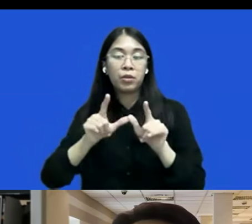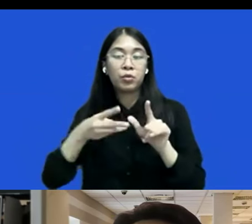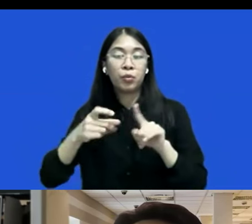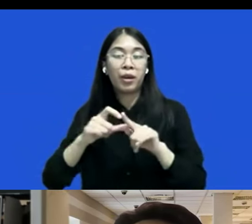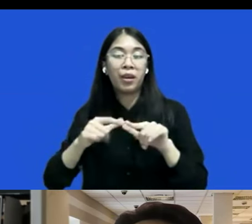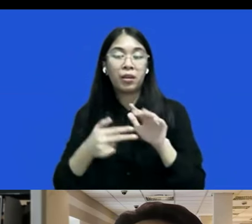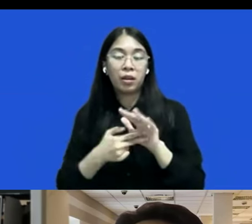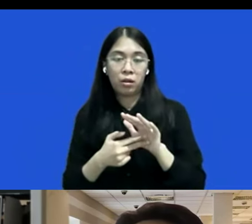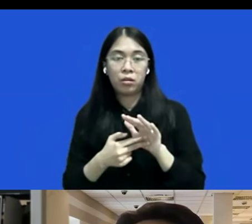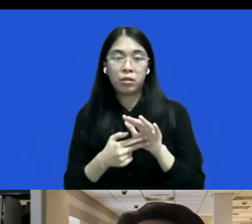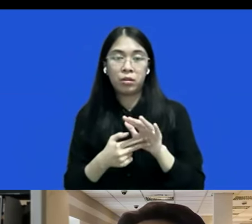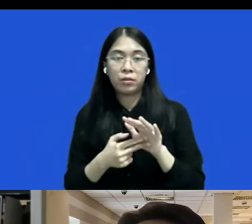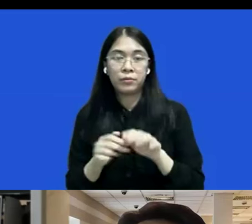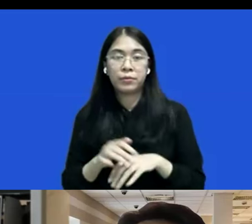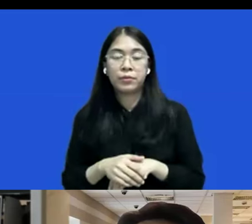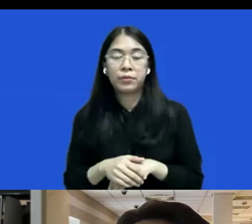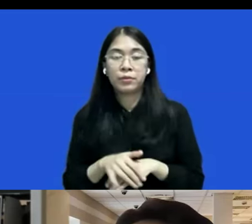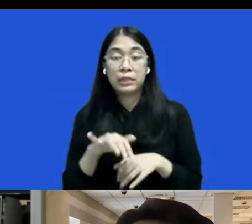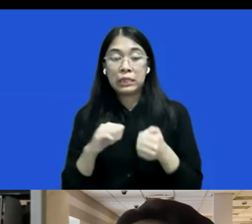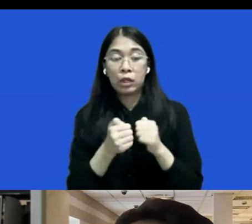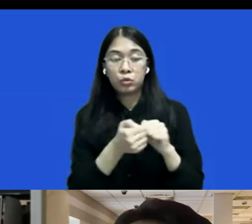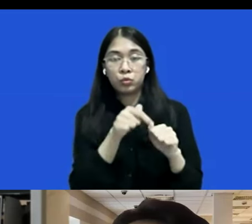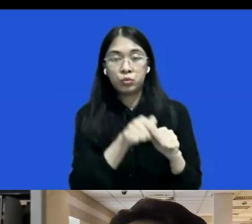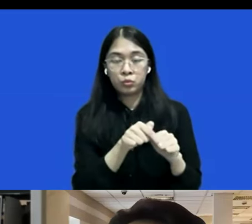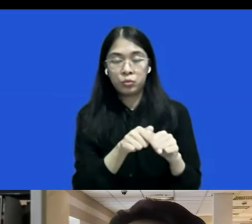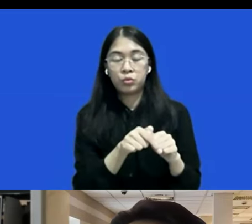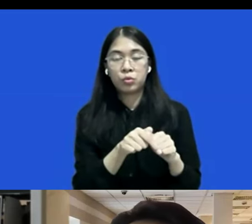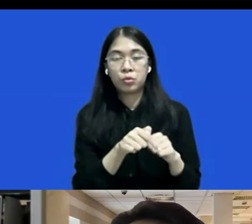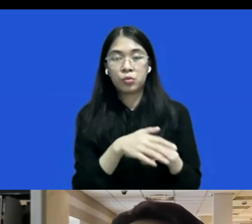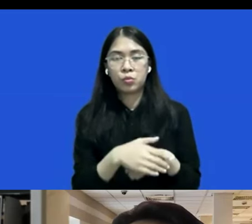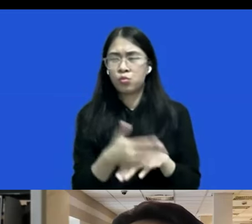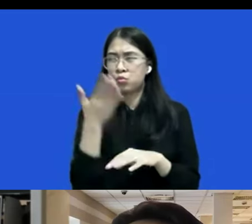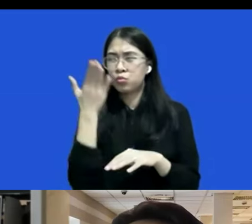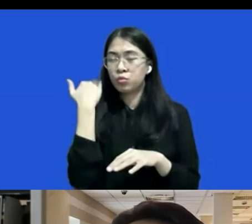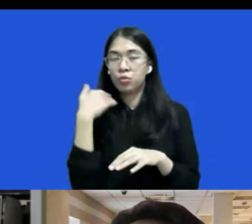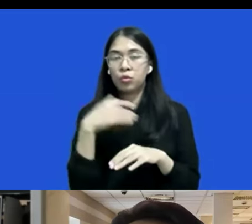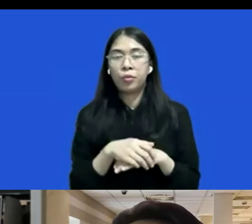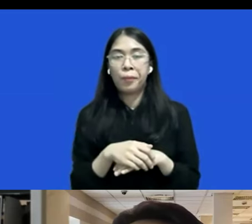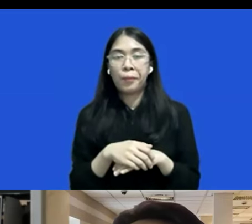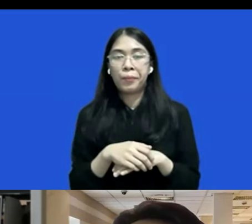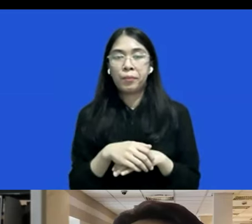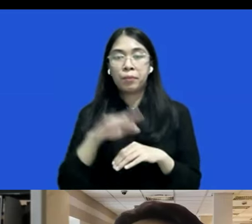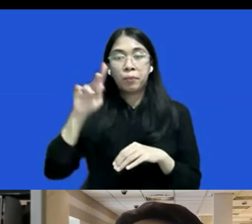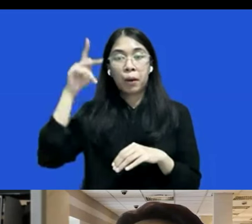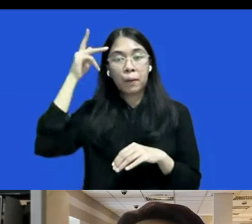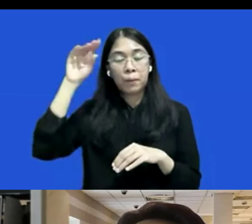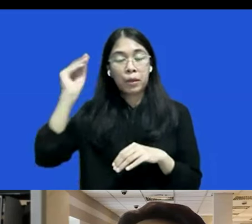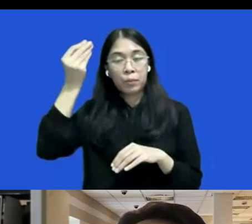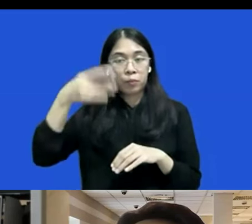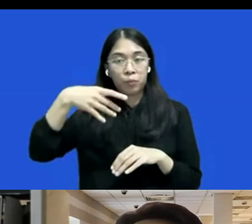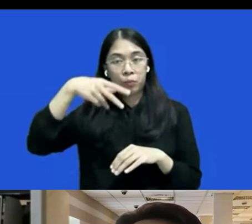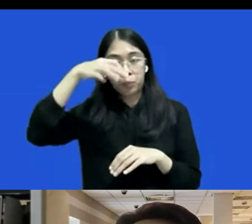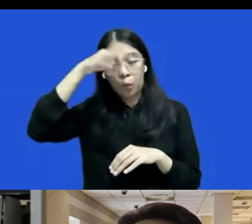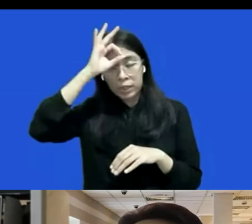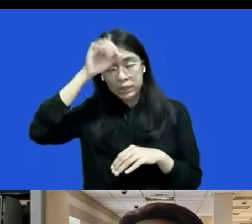mana dalam kasus ini pada saat itu Kapolri mengatakan ya